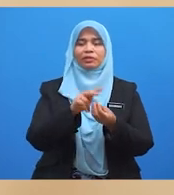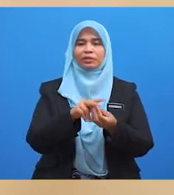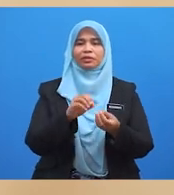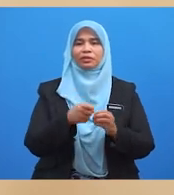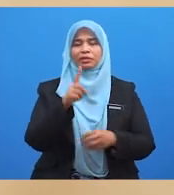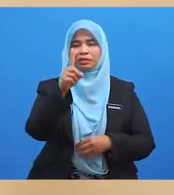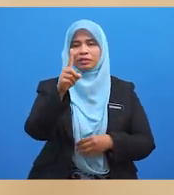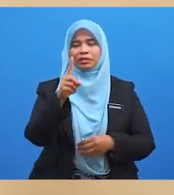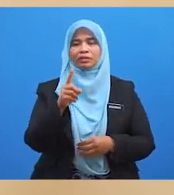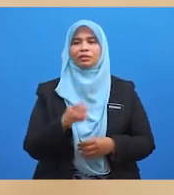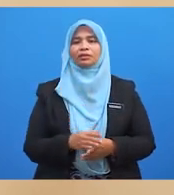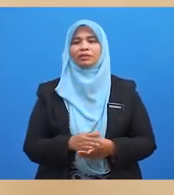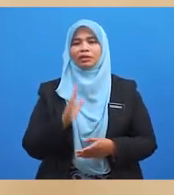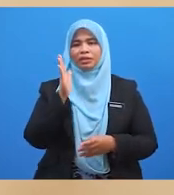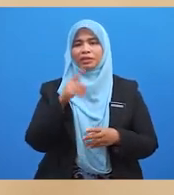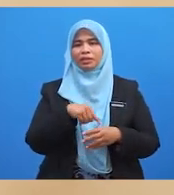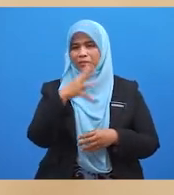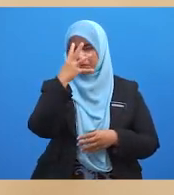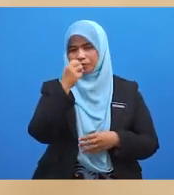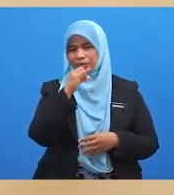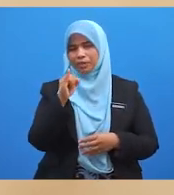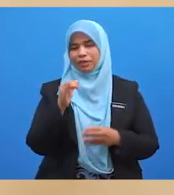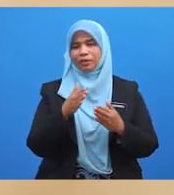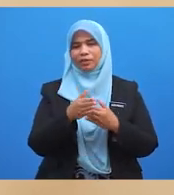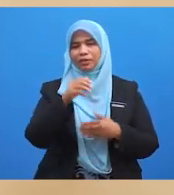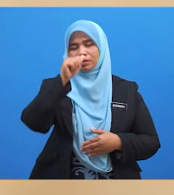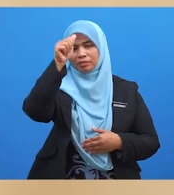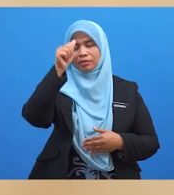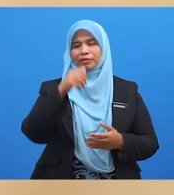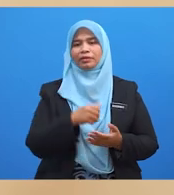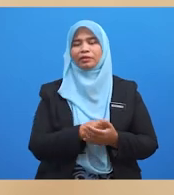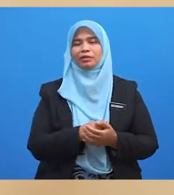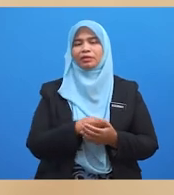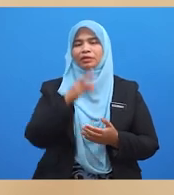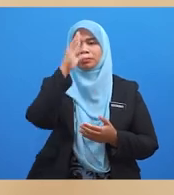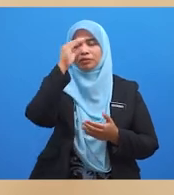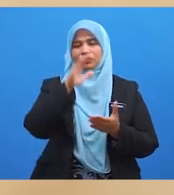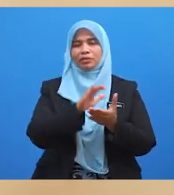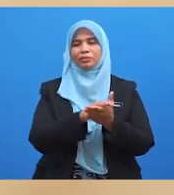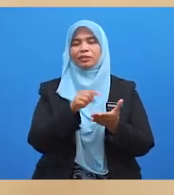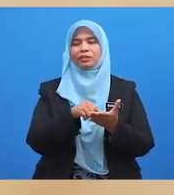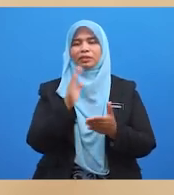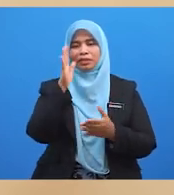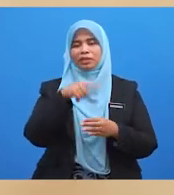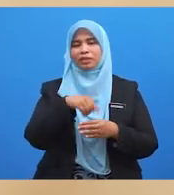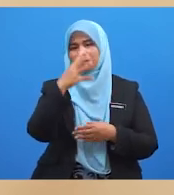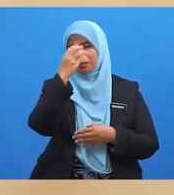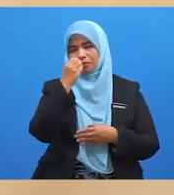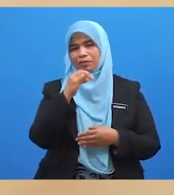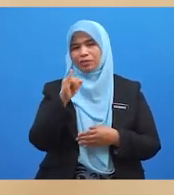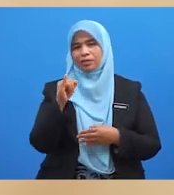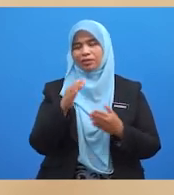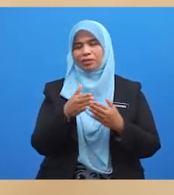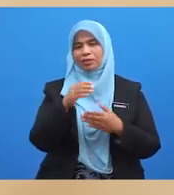pastinya akan mendapat kemurkaan Allah, iaitu suami-suami ini akan mendapat kemurkaan Allah kerana